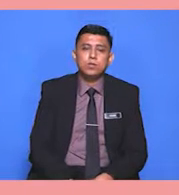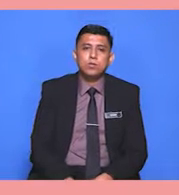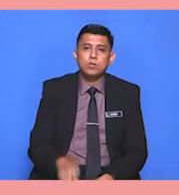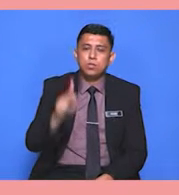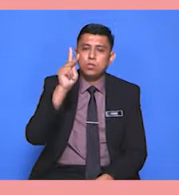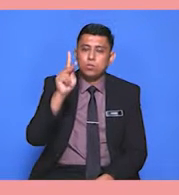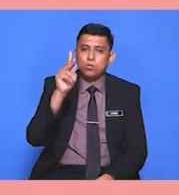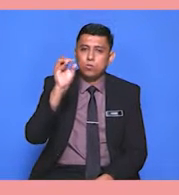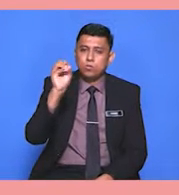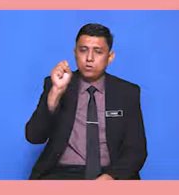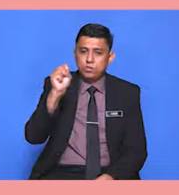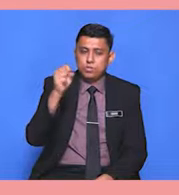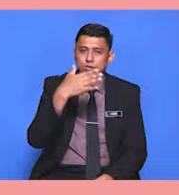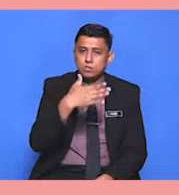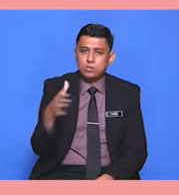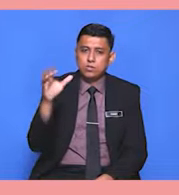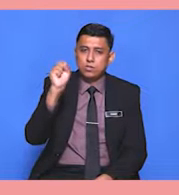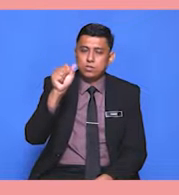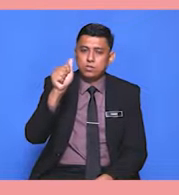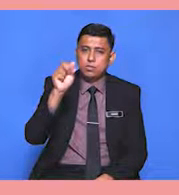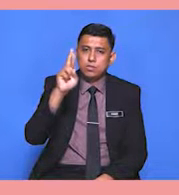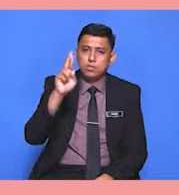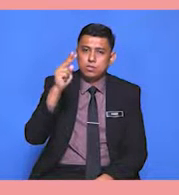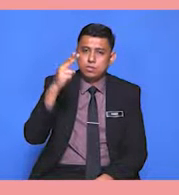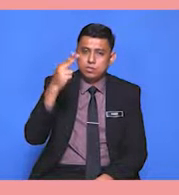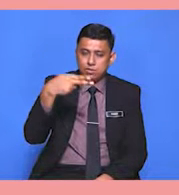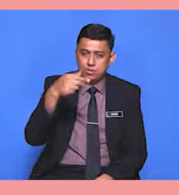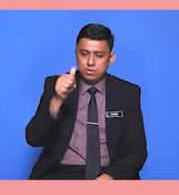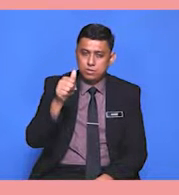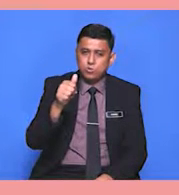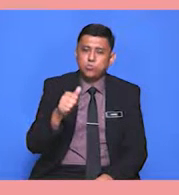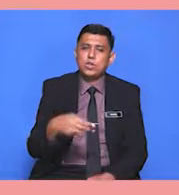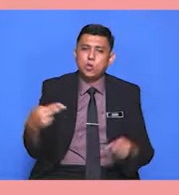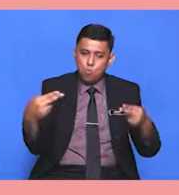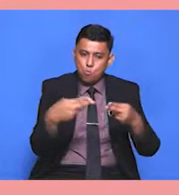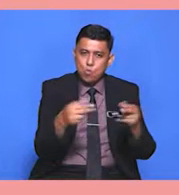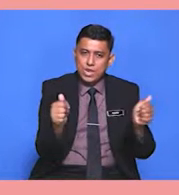sara hidup dan hubungannya dengan taraf hidup.